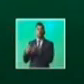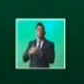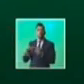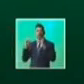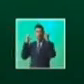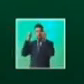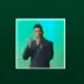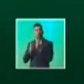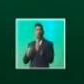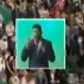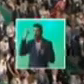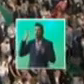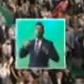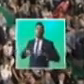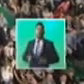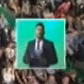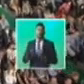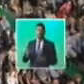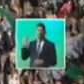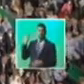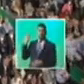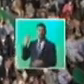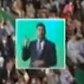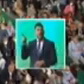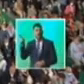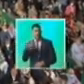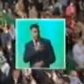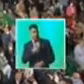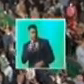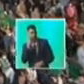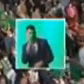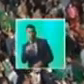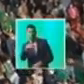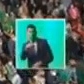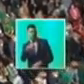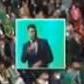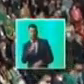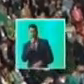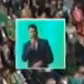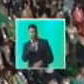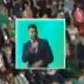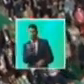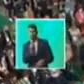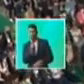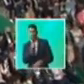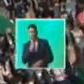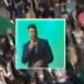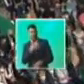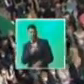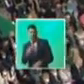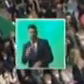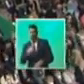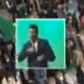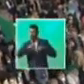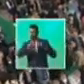προχωρούσε στην δημιουργία κυβέρνησης. Δίνοντας όμως αυτό την αόριστη τοποθέτηση, την οποία